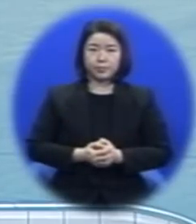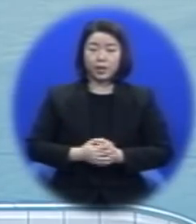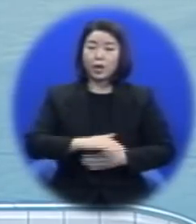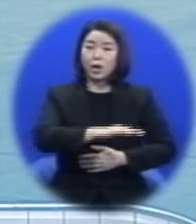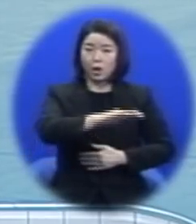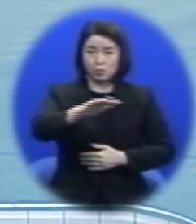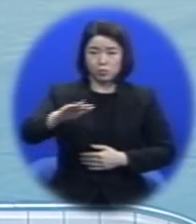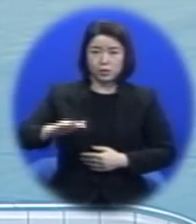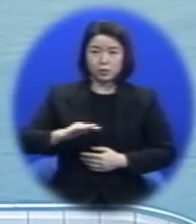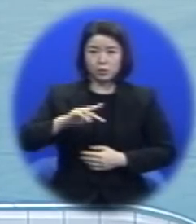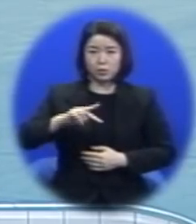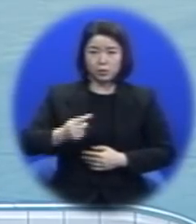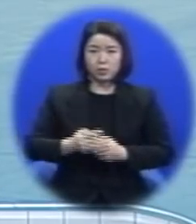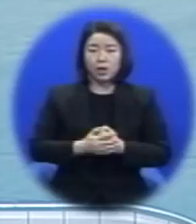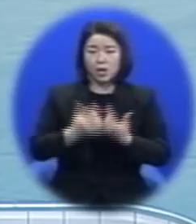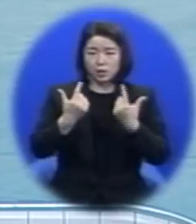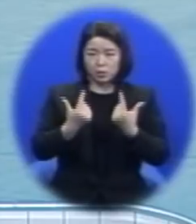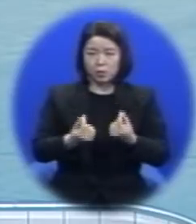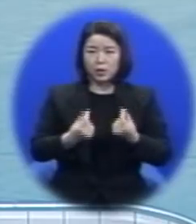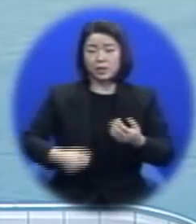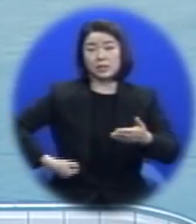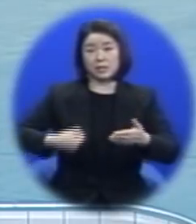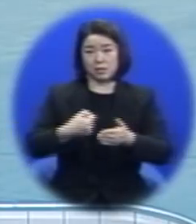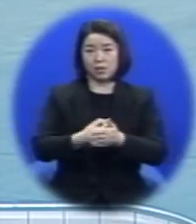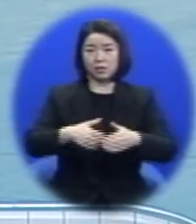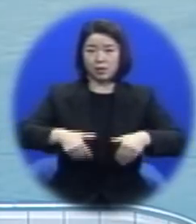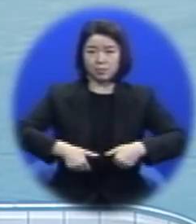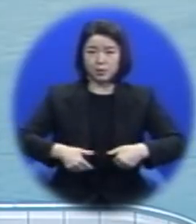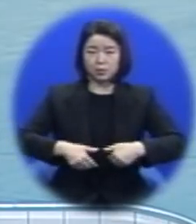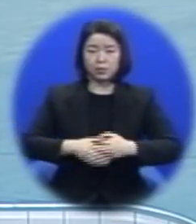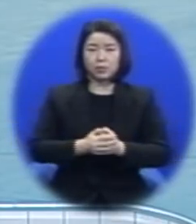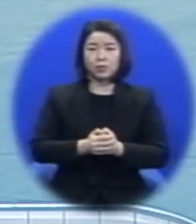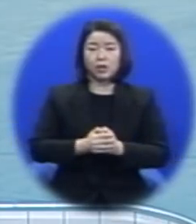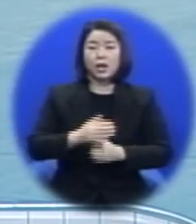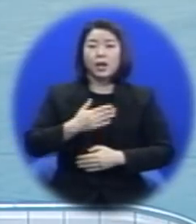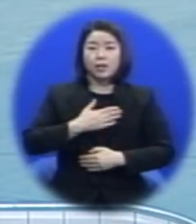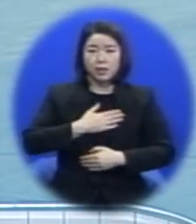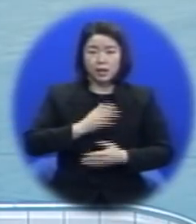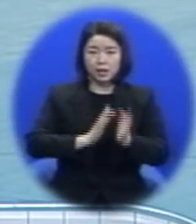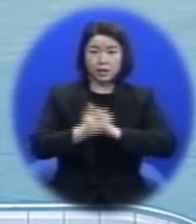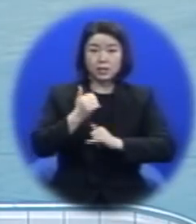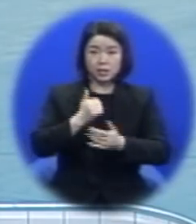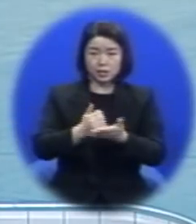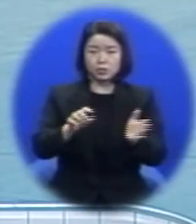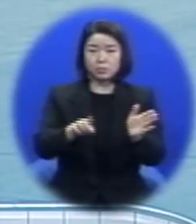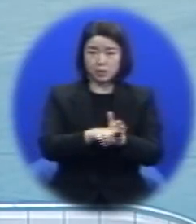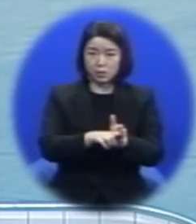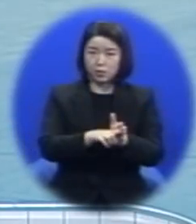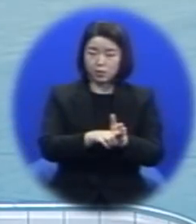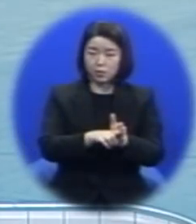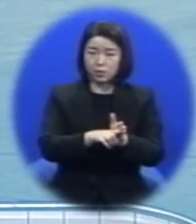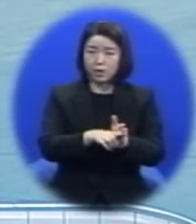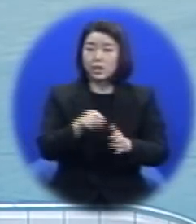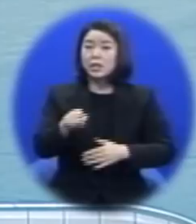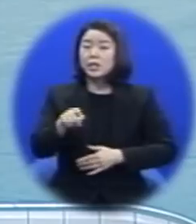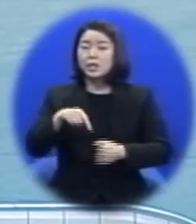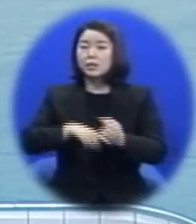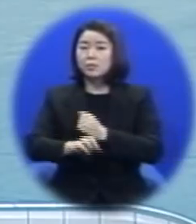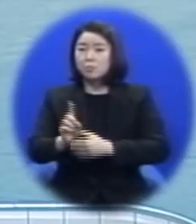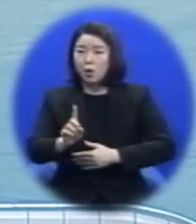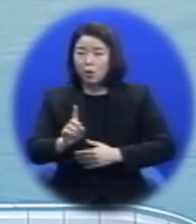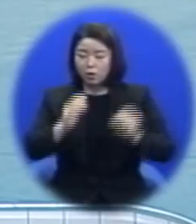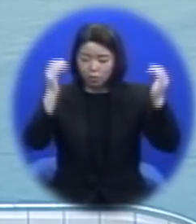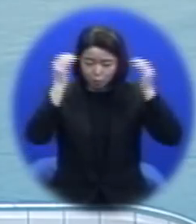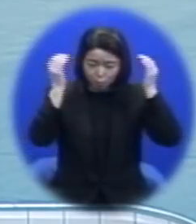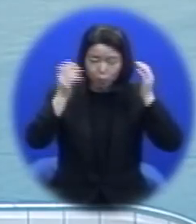우리도 똑같은 결단이 필요합니다. 내가 예수를 믿었다 그러면 고난을 받을 것이라